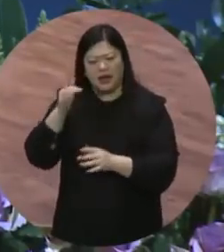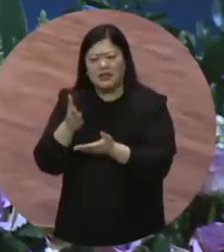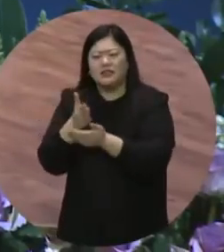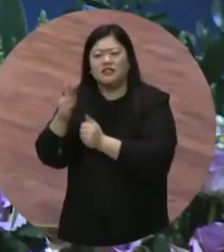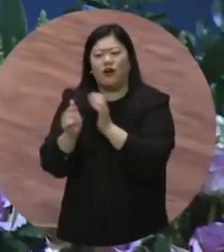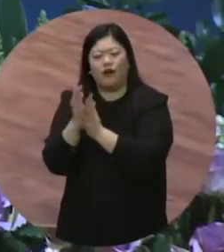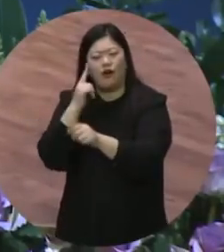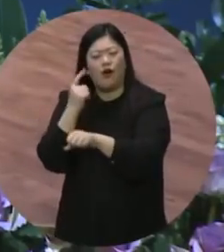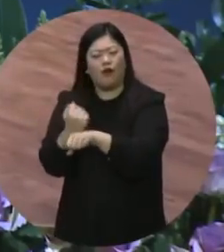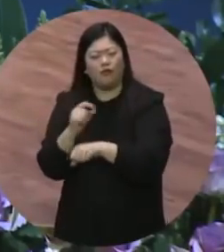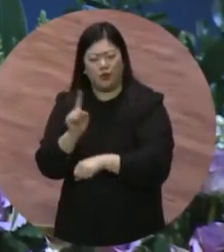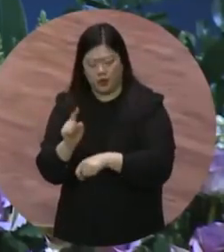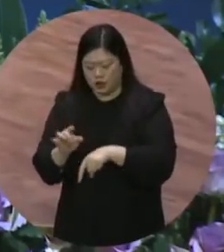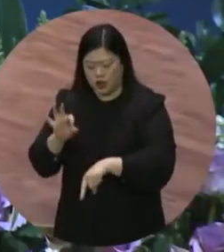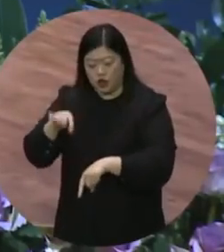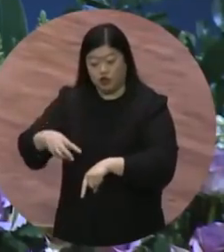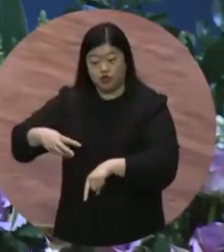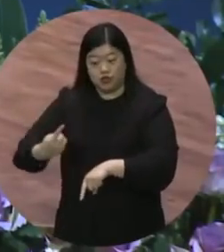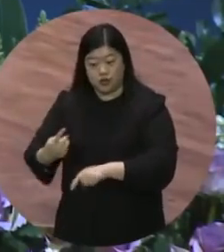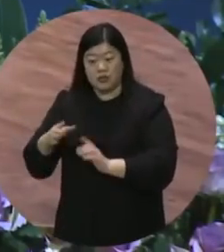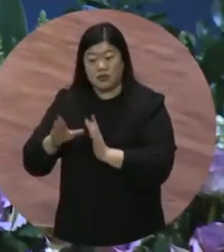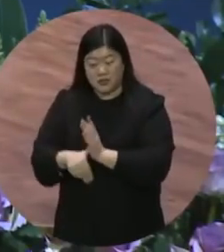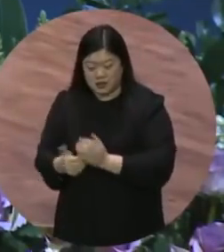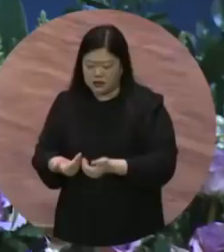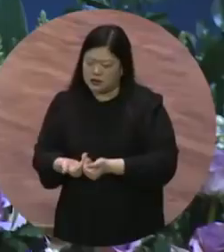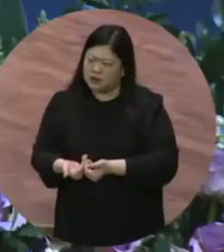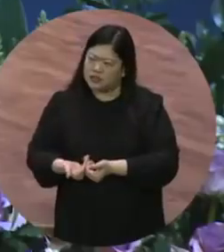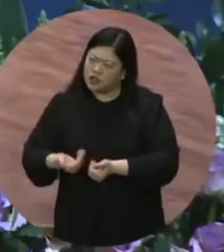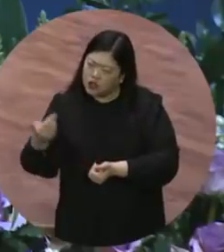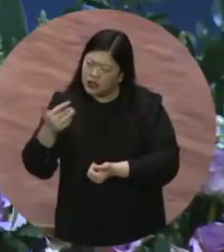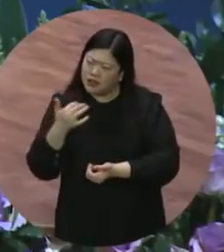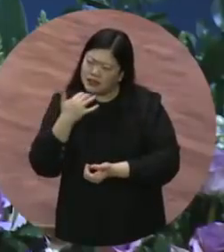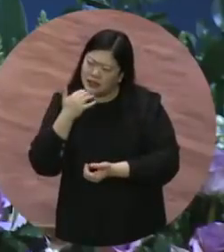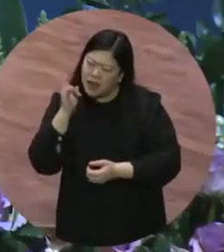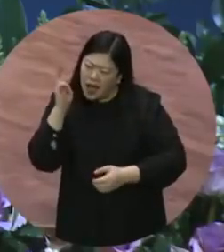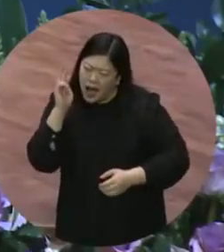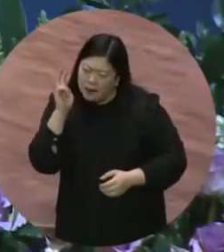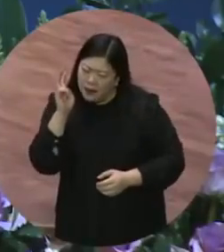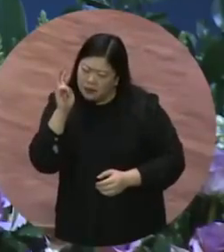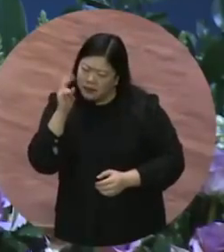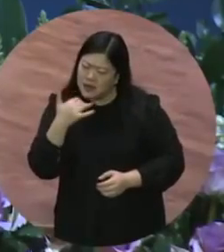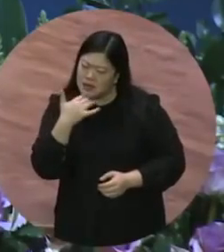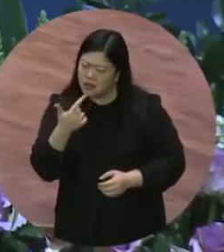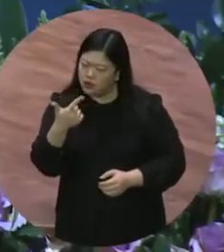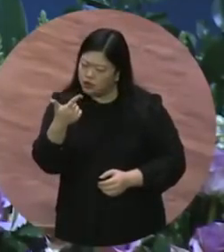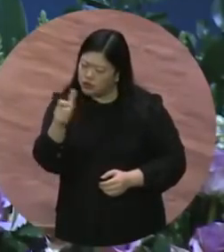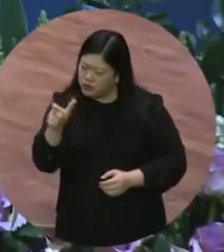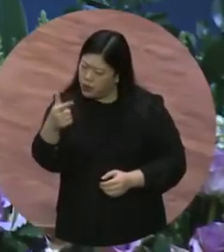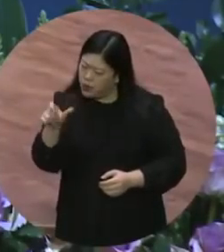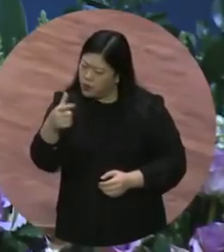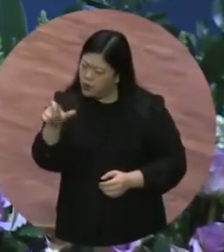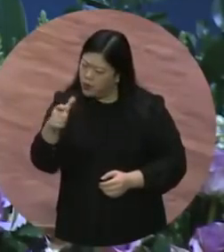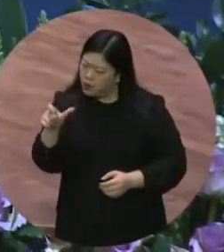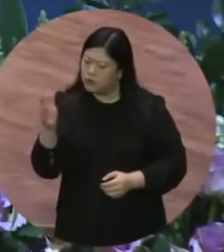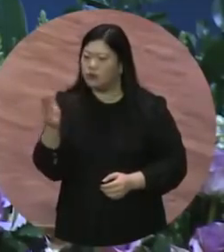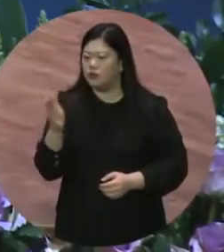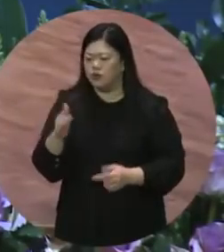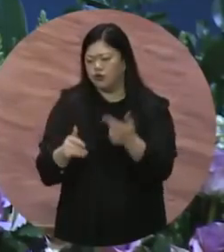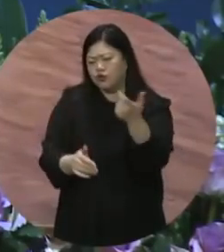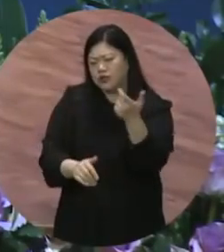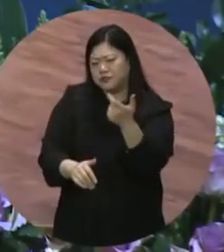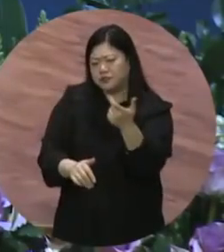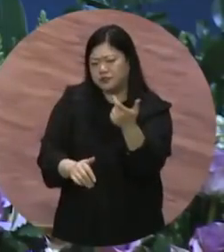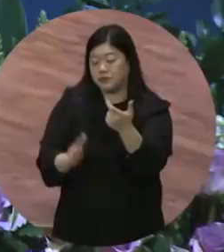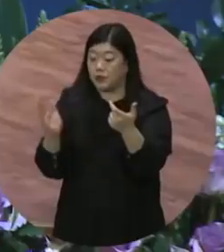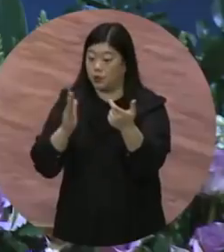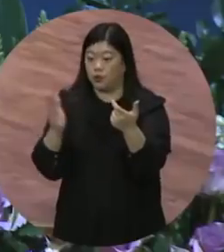갈대아 우르에서 떠날 때 아브라함의 나이를 60세 정도라고 봅니다. 전에 금요기도 때 담임 목사님도 60세자라고 말씀하실